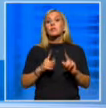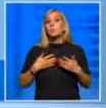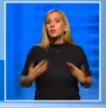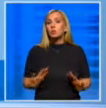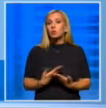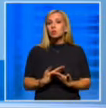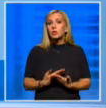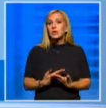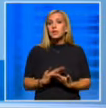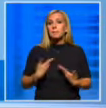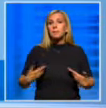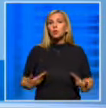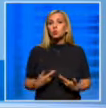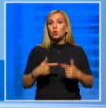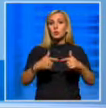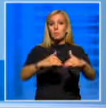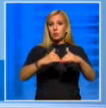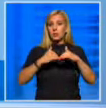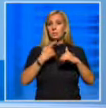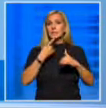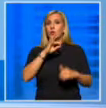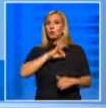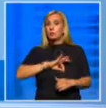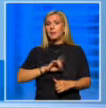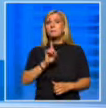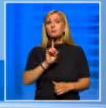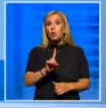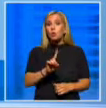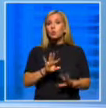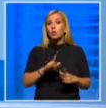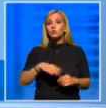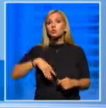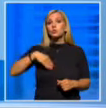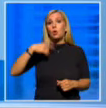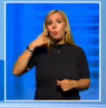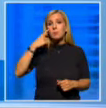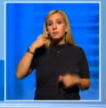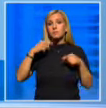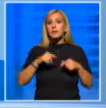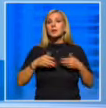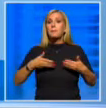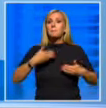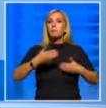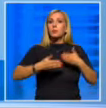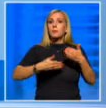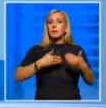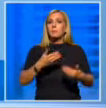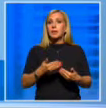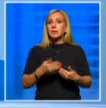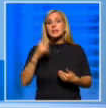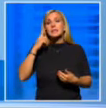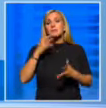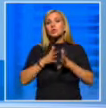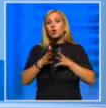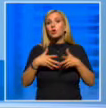е подкрепа, за да успеем. Но, докато се опитваме тези неща да ги бутаме напред, ние знаем, че хората